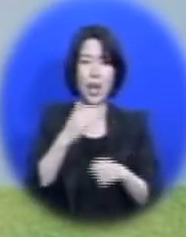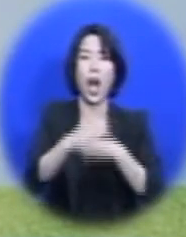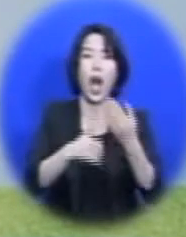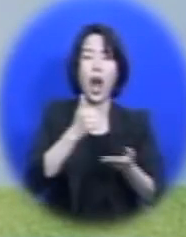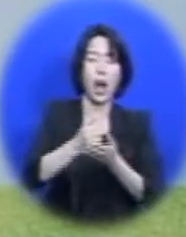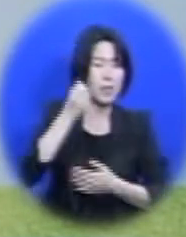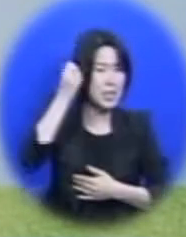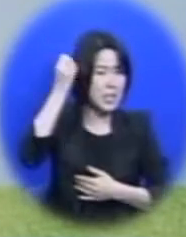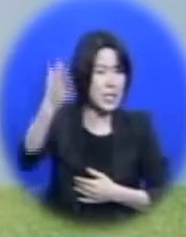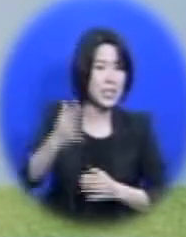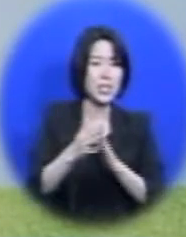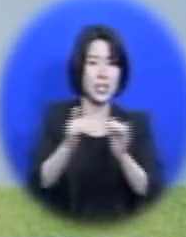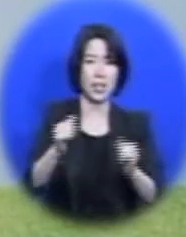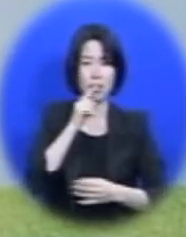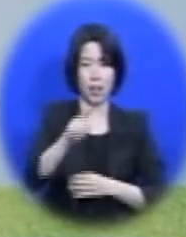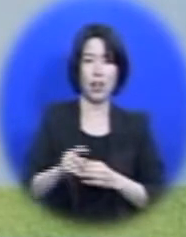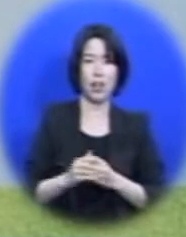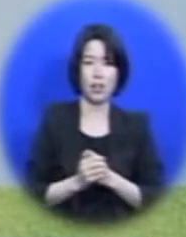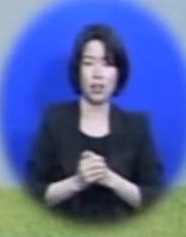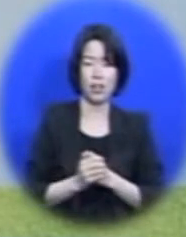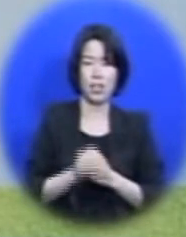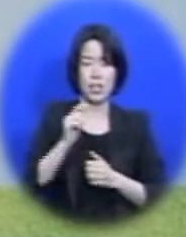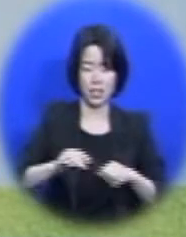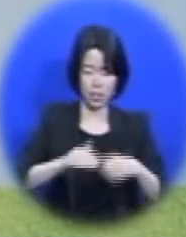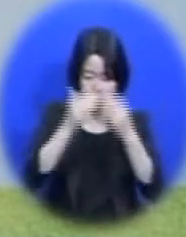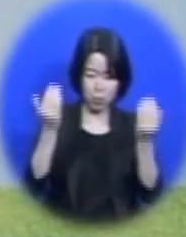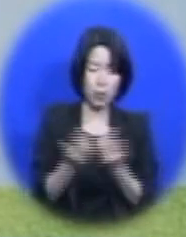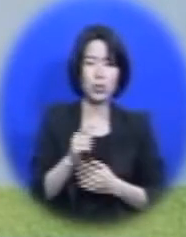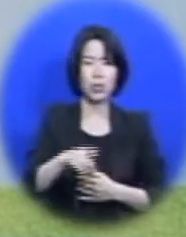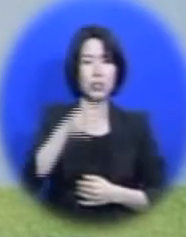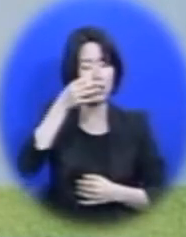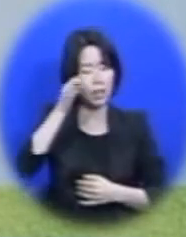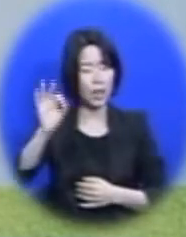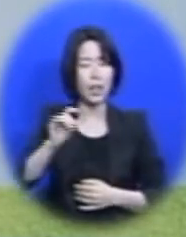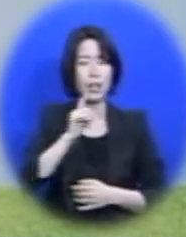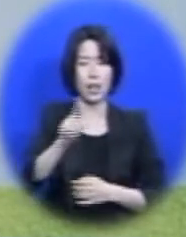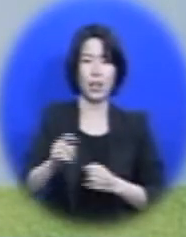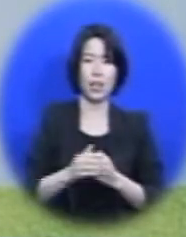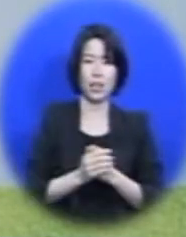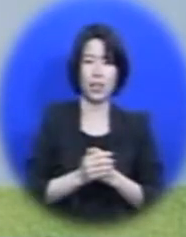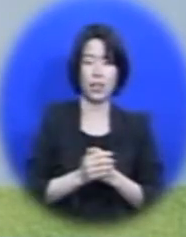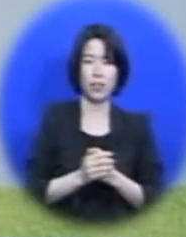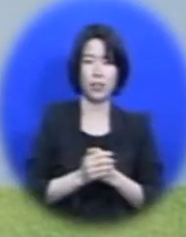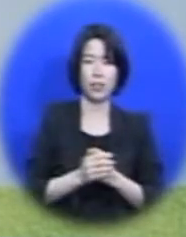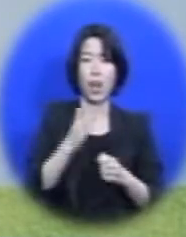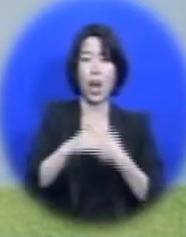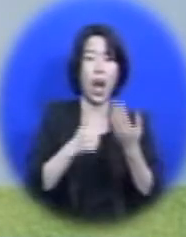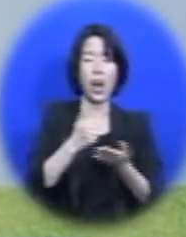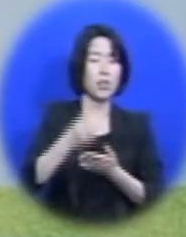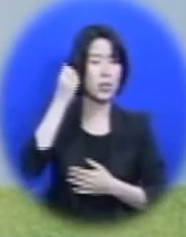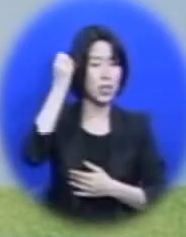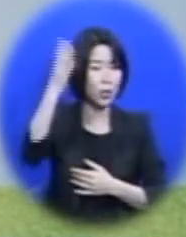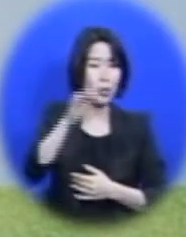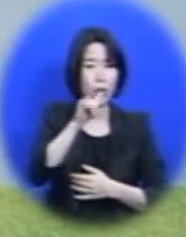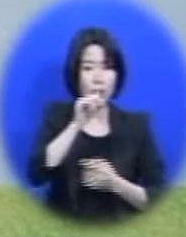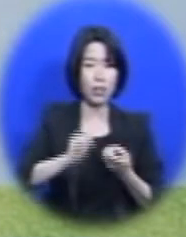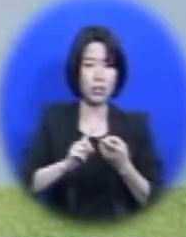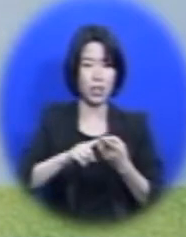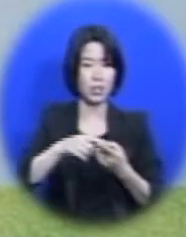하나님을 잊은 자들아, 이 모든 것을 깨달아라. 하나님을 지금 잊고 있다는 걸 깨달으라는